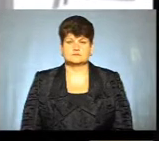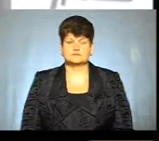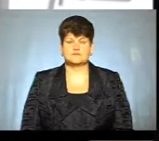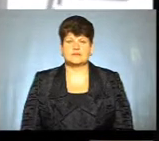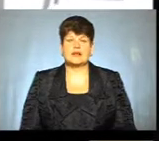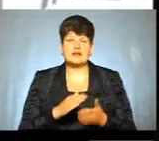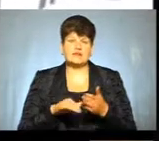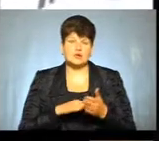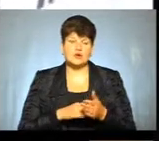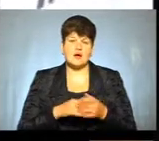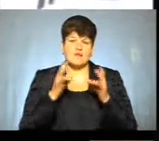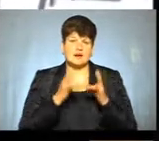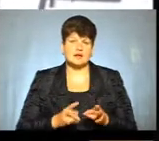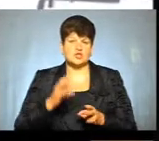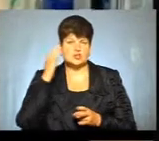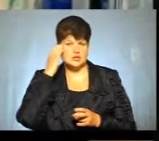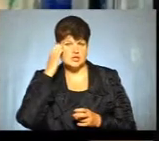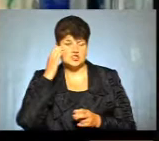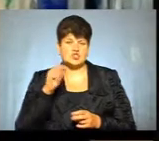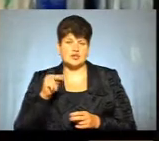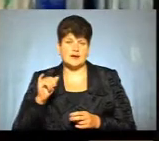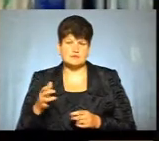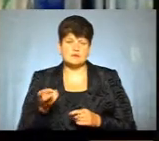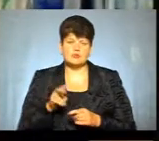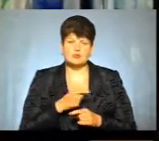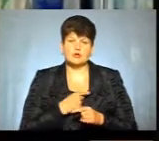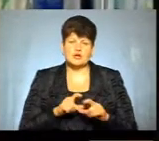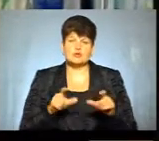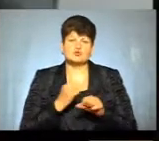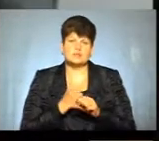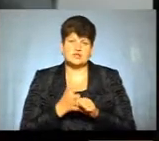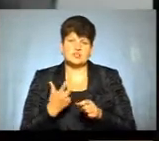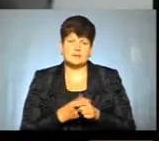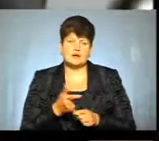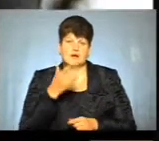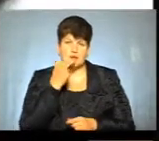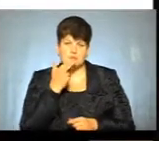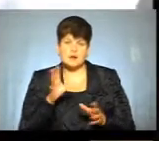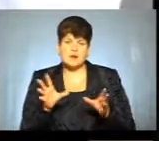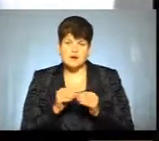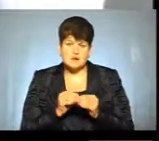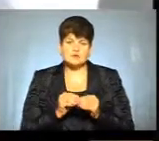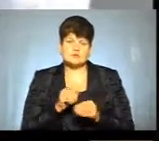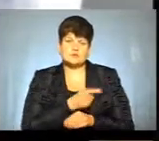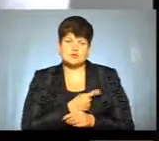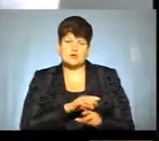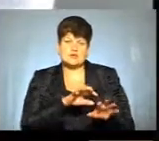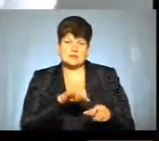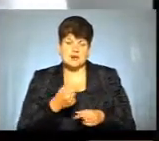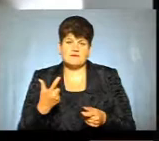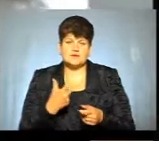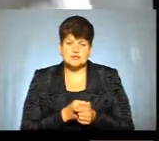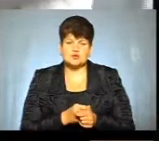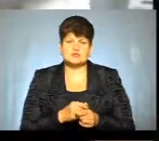Ліквідатор аварії на ЧАЕС Адам Ковридюк прийшов до поліклініки зробити щеплення від грипу. Разом із медсестрою забирає вакцину з аптеки. Каже,